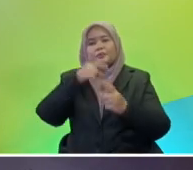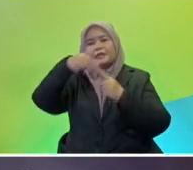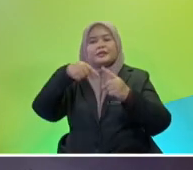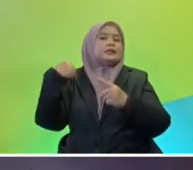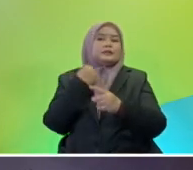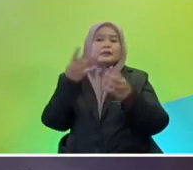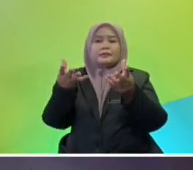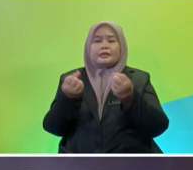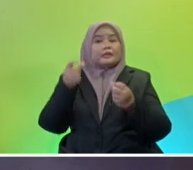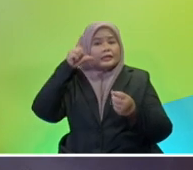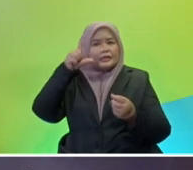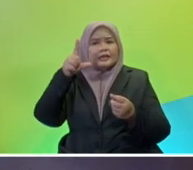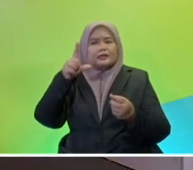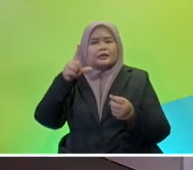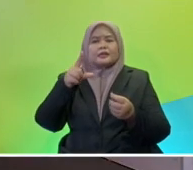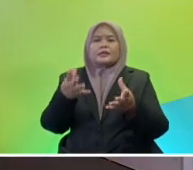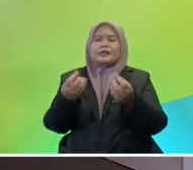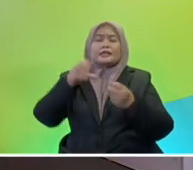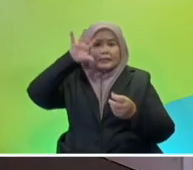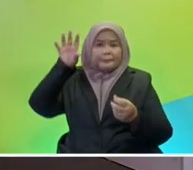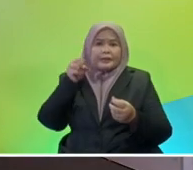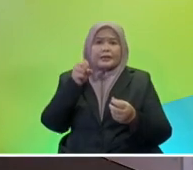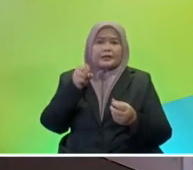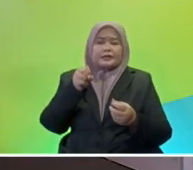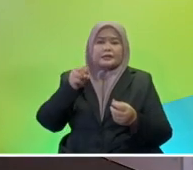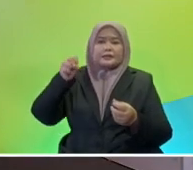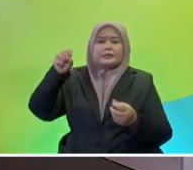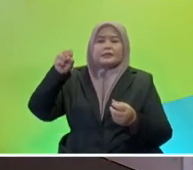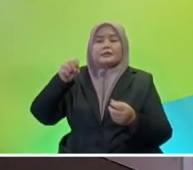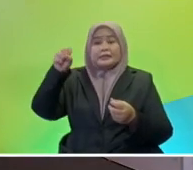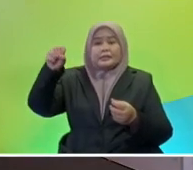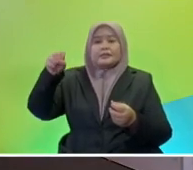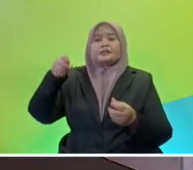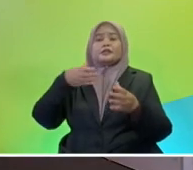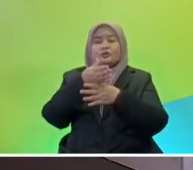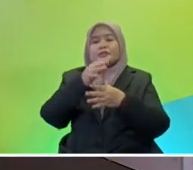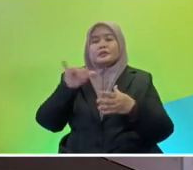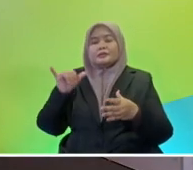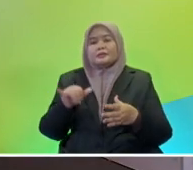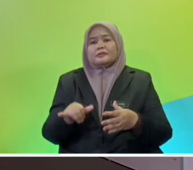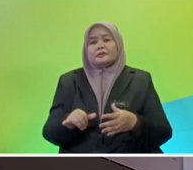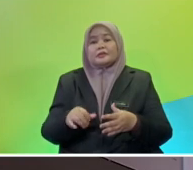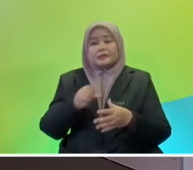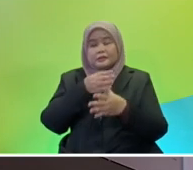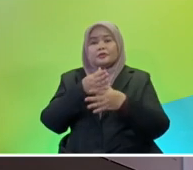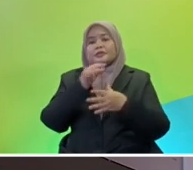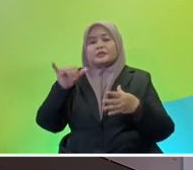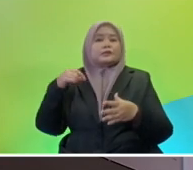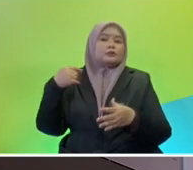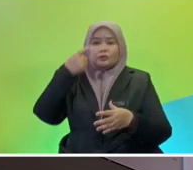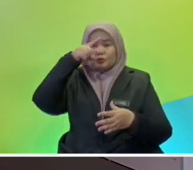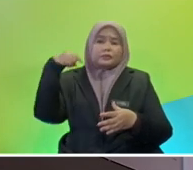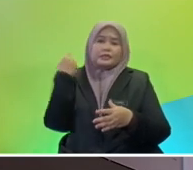kita hendak kita lihat kepada apabila kita hendak mencapai pembelajaran yang seterusnya untuk